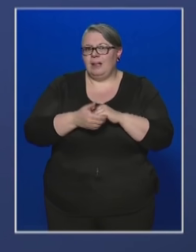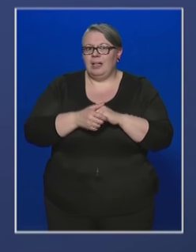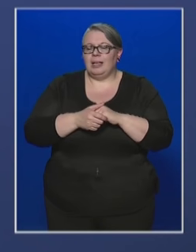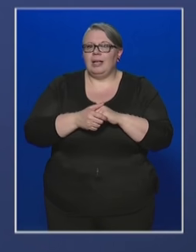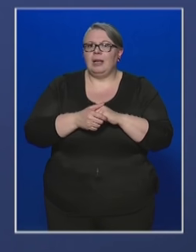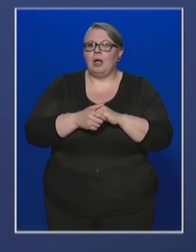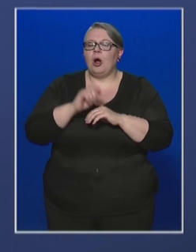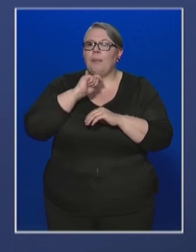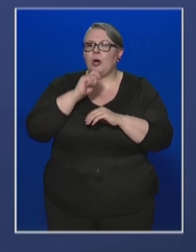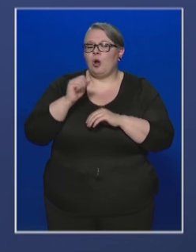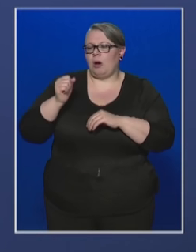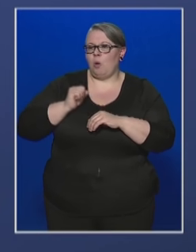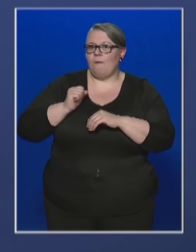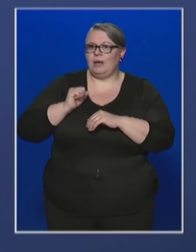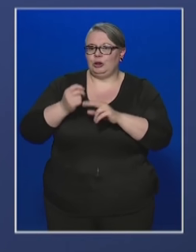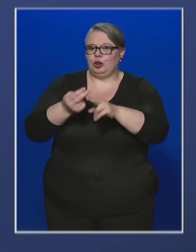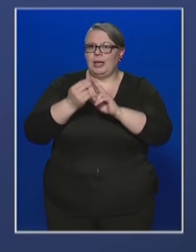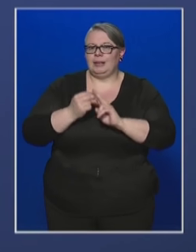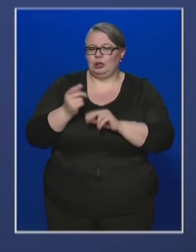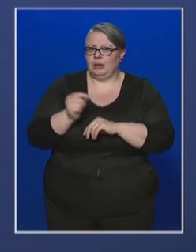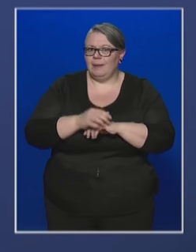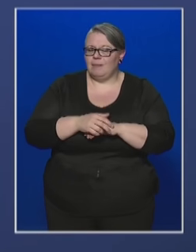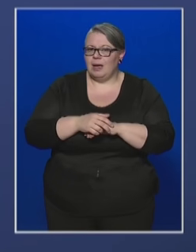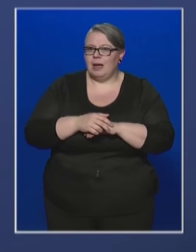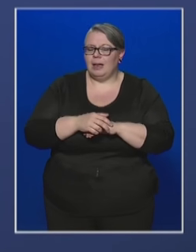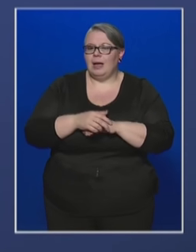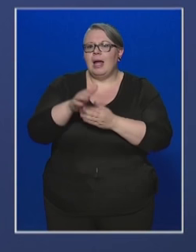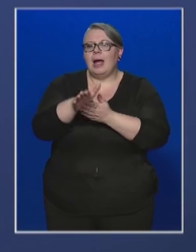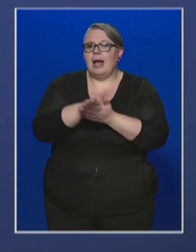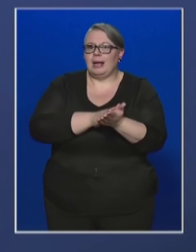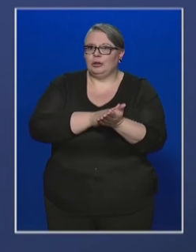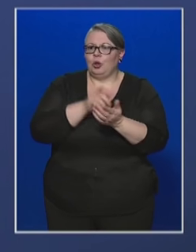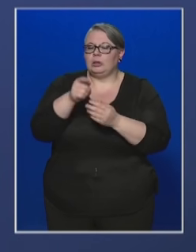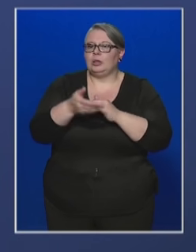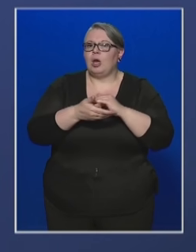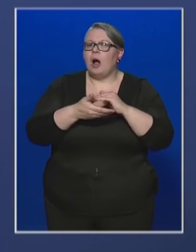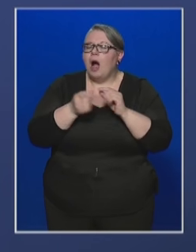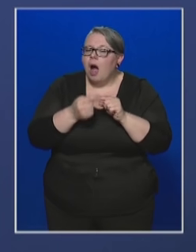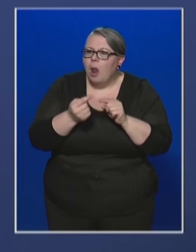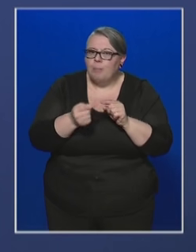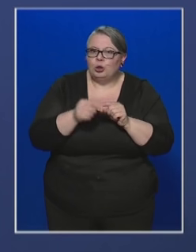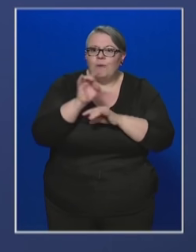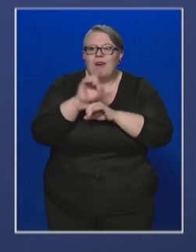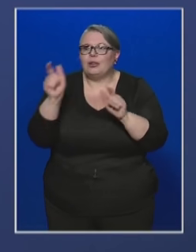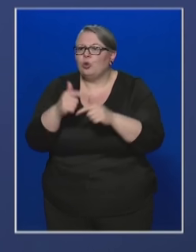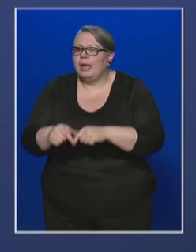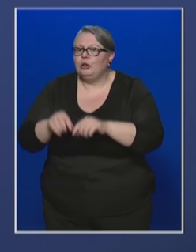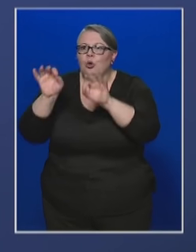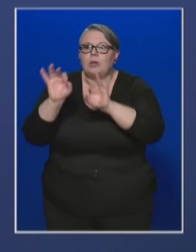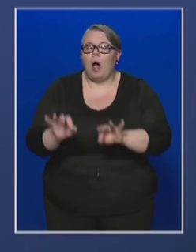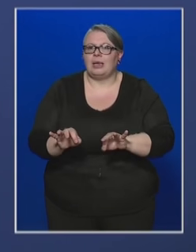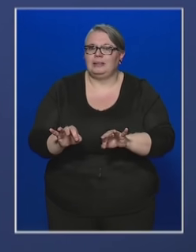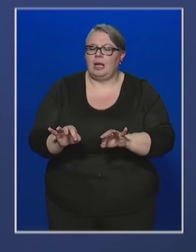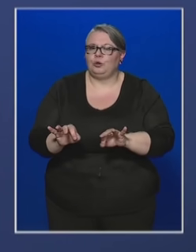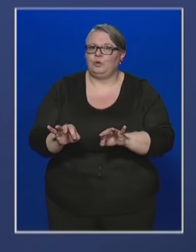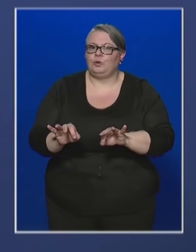a Magyar Honvédség segítségével elkezdődött az az alapos fertőtlenítő